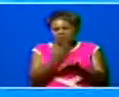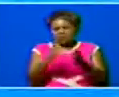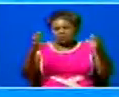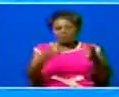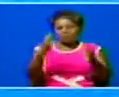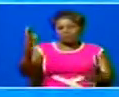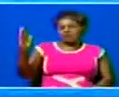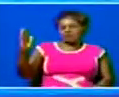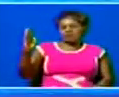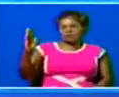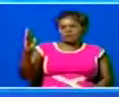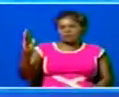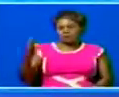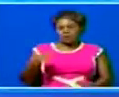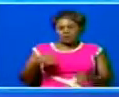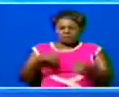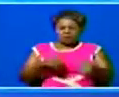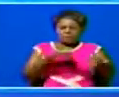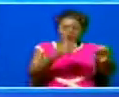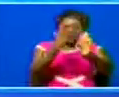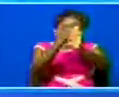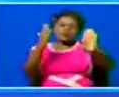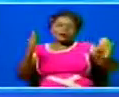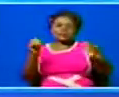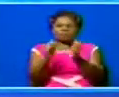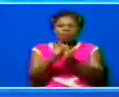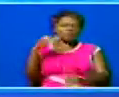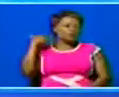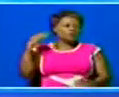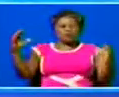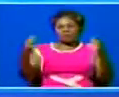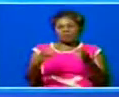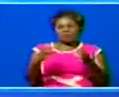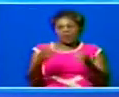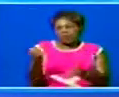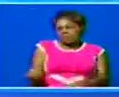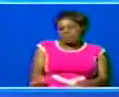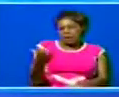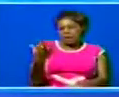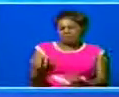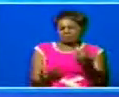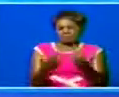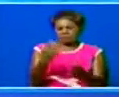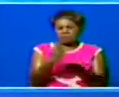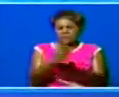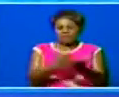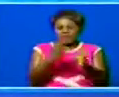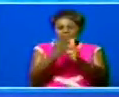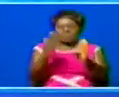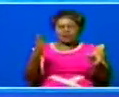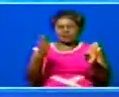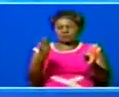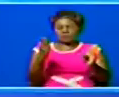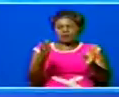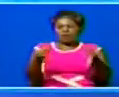vya usalama vilivyokuwa vikisindikiza mabasi hayo na wapiganaji hao. Wapiganaji hao waliteketeza moto baadhi ya magari ya maafisa